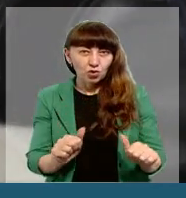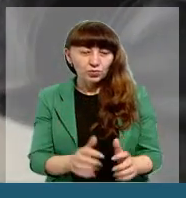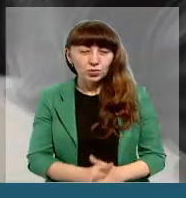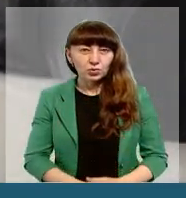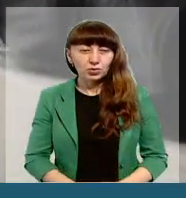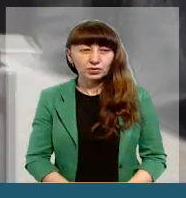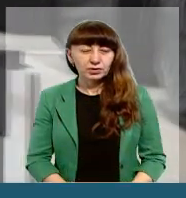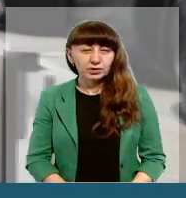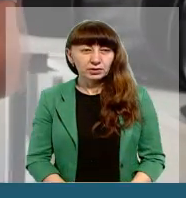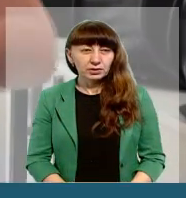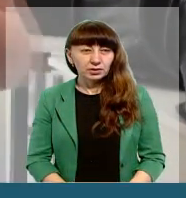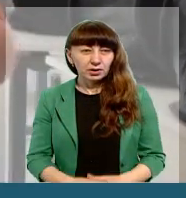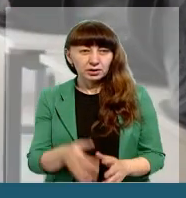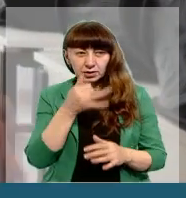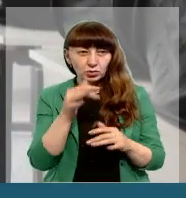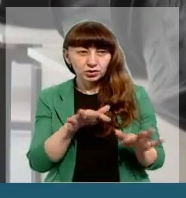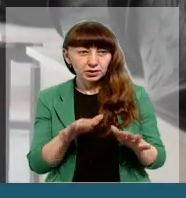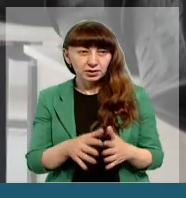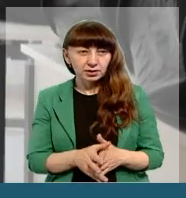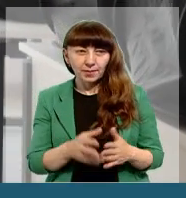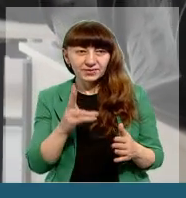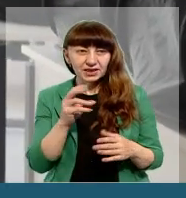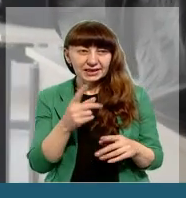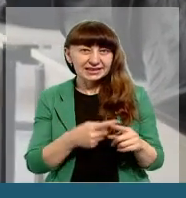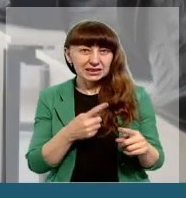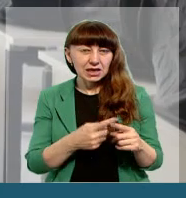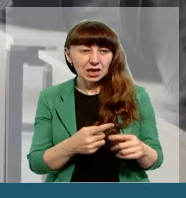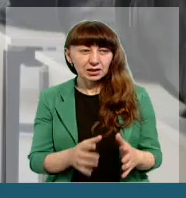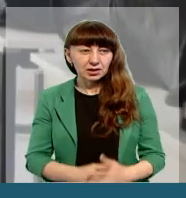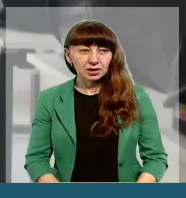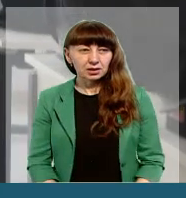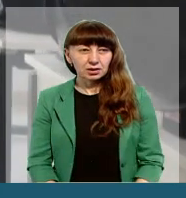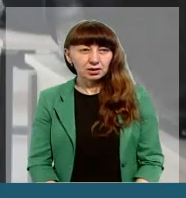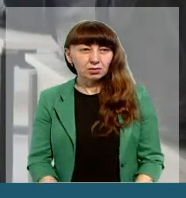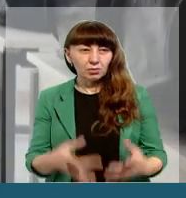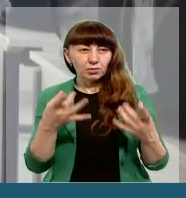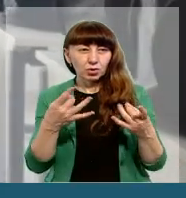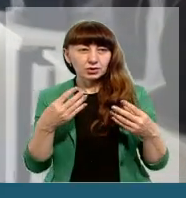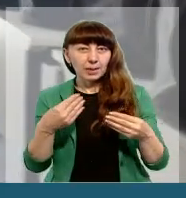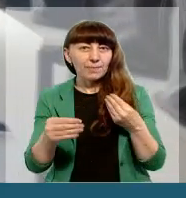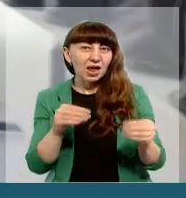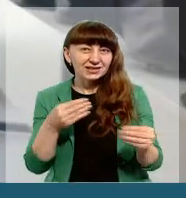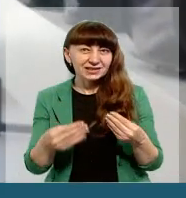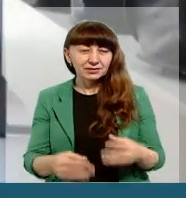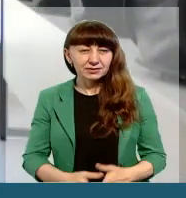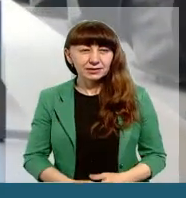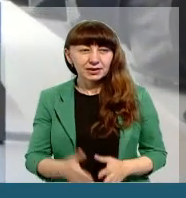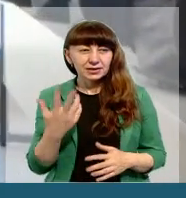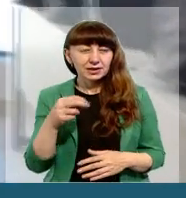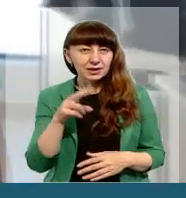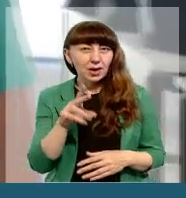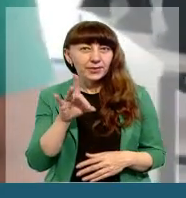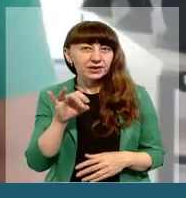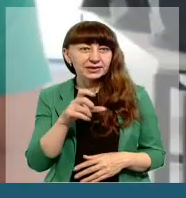просто фигурку сделать. Она не может двигаться, потому что в ней нет деталей, просто там пластик. В